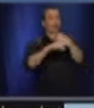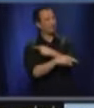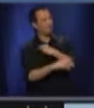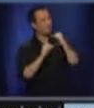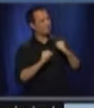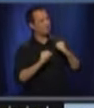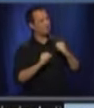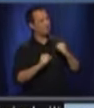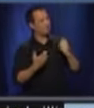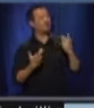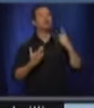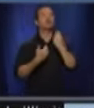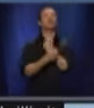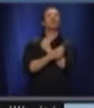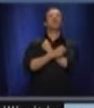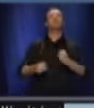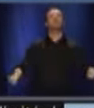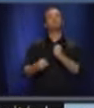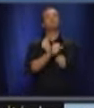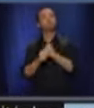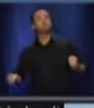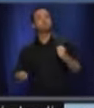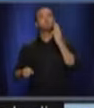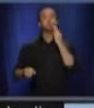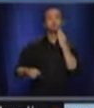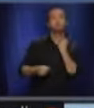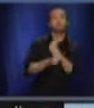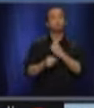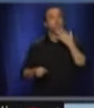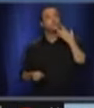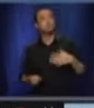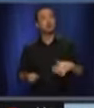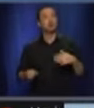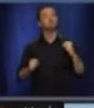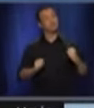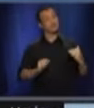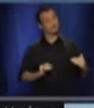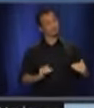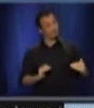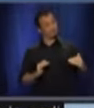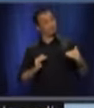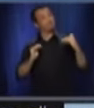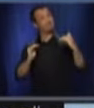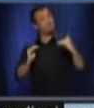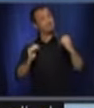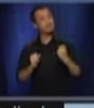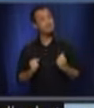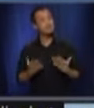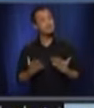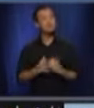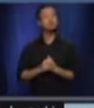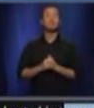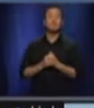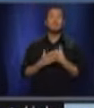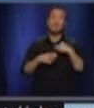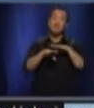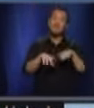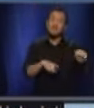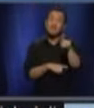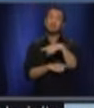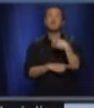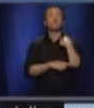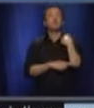gens comprennent bien pourquoi on fait ces annonces-là aussi rapidement, puis prendre un dimanche après-midi pour venir vous voir puis